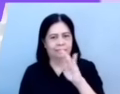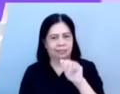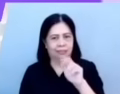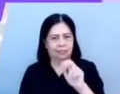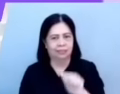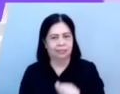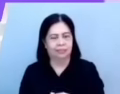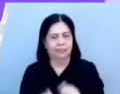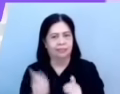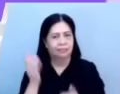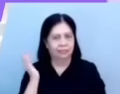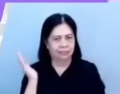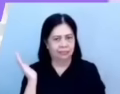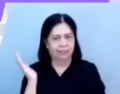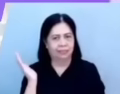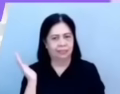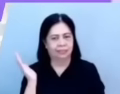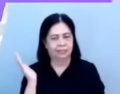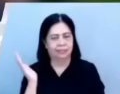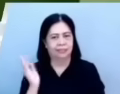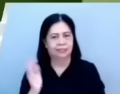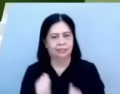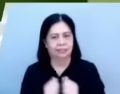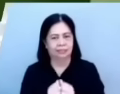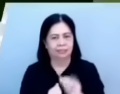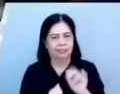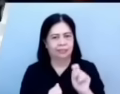Ochoa at Ani Ramirez sa jiu-jitsu.